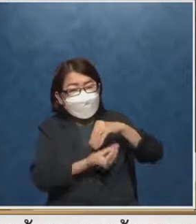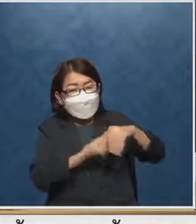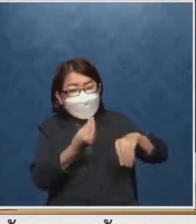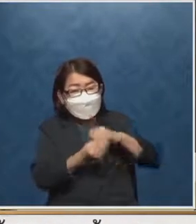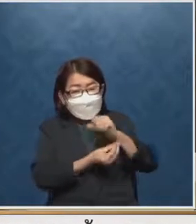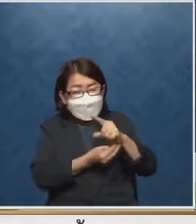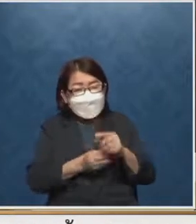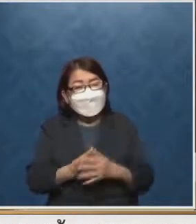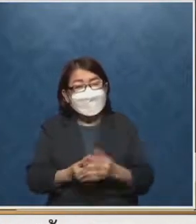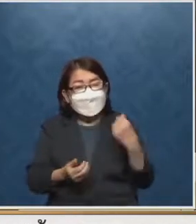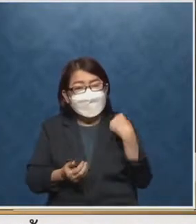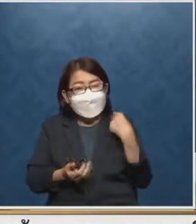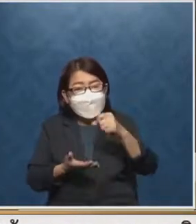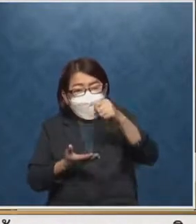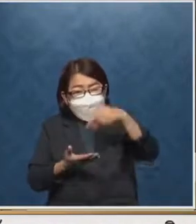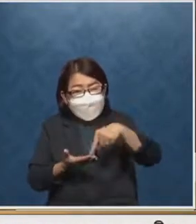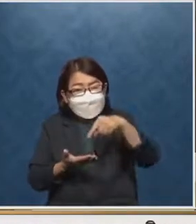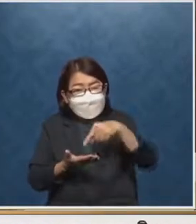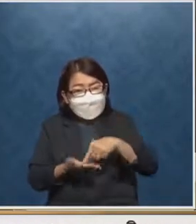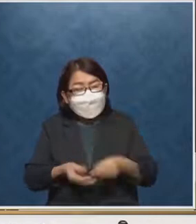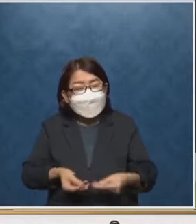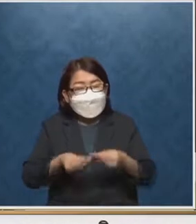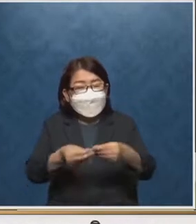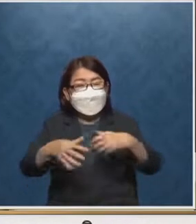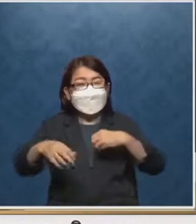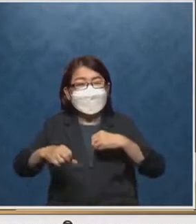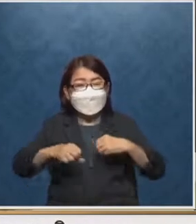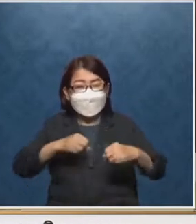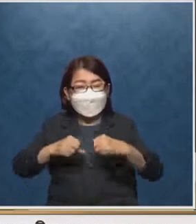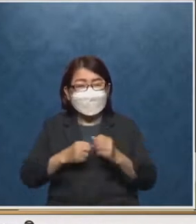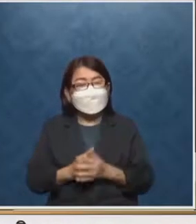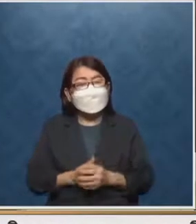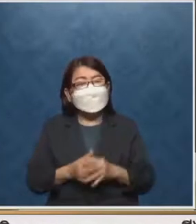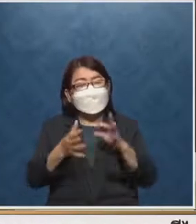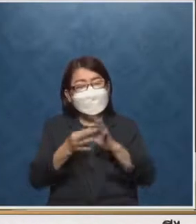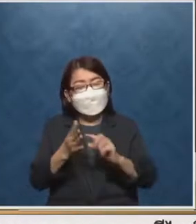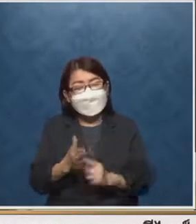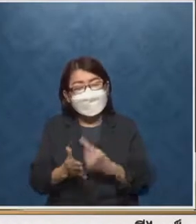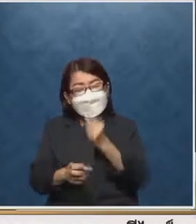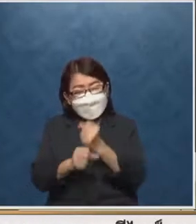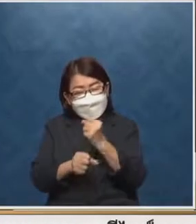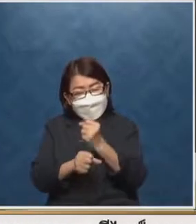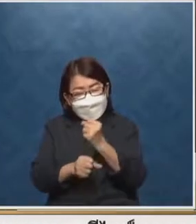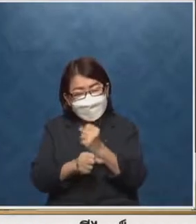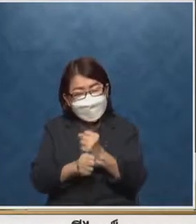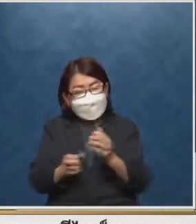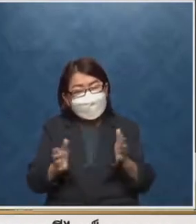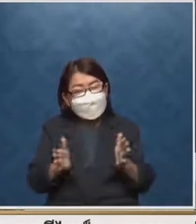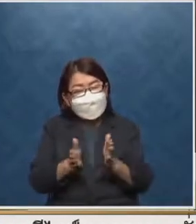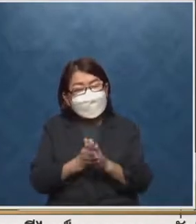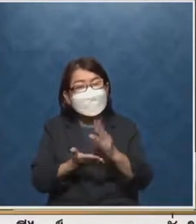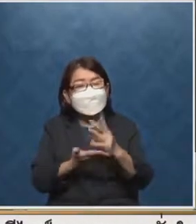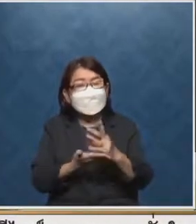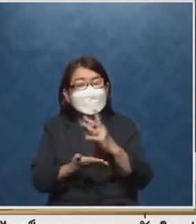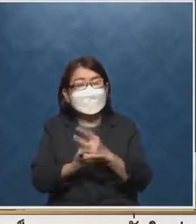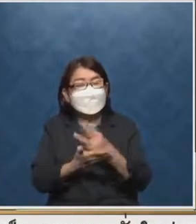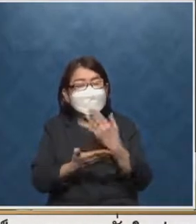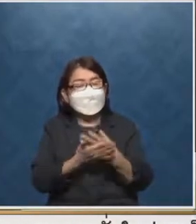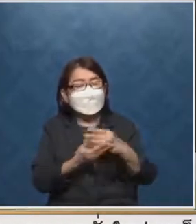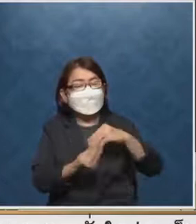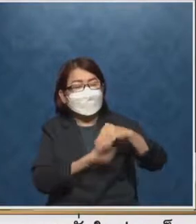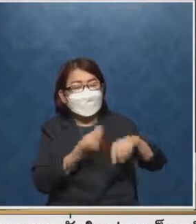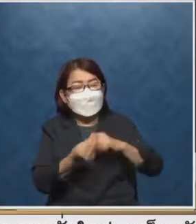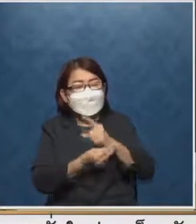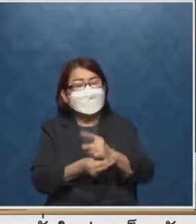เศรษฐกิจสำหรับเยาวชนซึ่งในเรื่องนี้ก็คือเรื่องเป็นการผลิตการเรียนการสอนวิชาเศรษฐศาสตร์ในด้านเบสิก